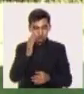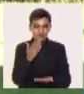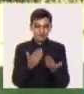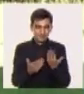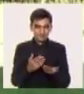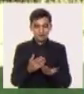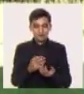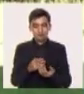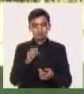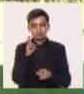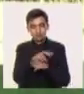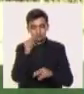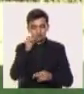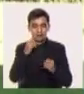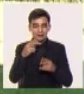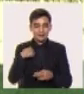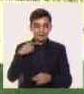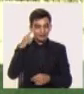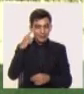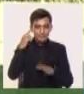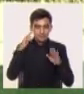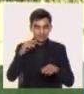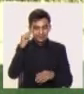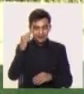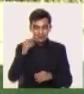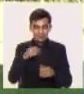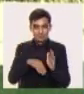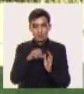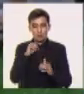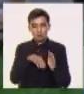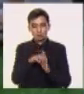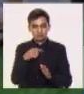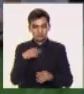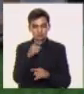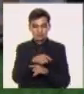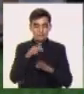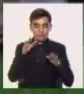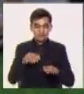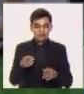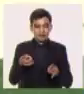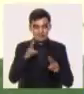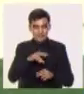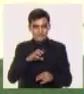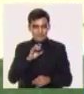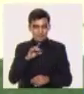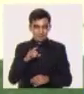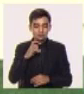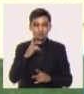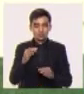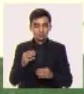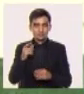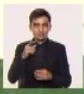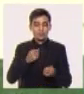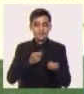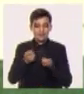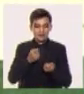Китае, потому что все-таки другая культура и очень интересно там. Мы будем ждать ответа от правительства Китая